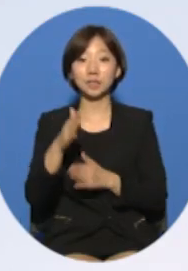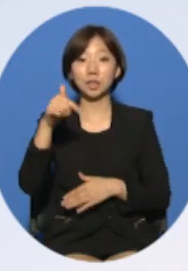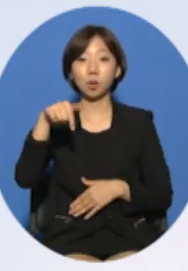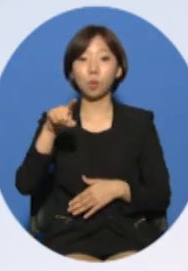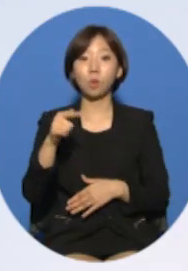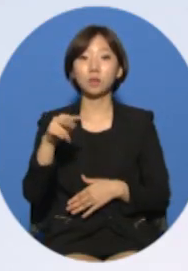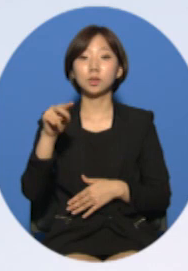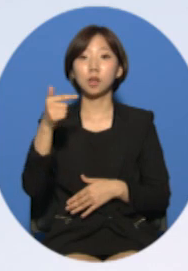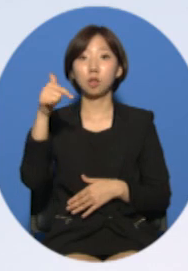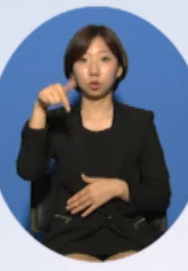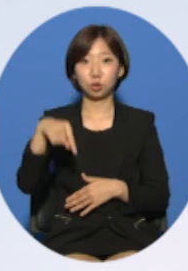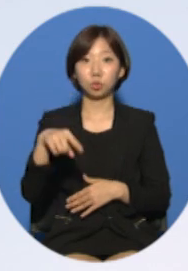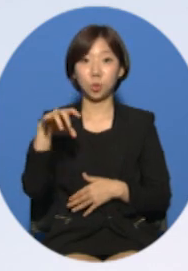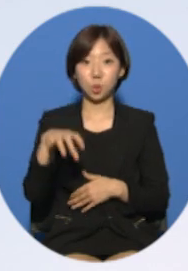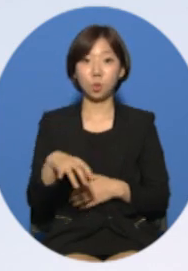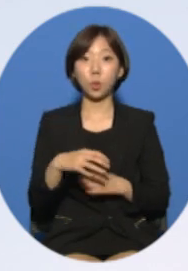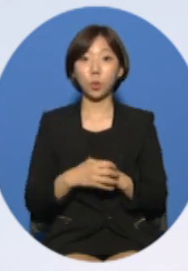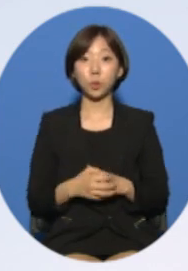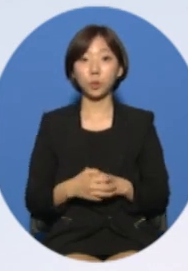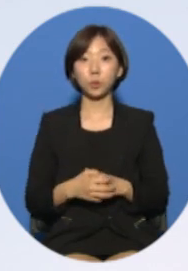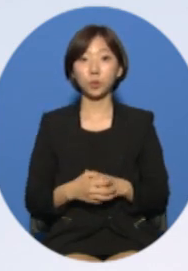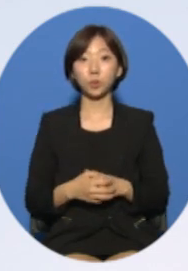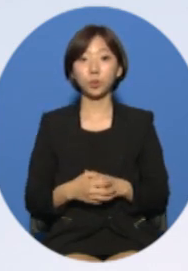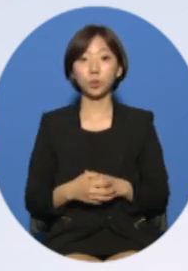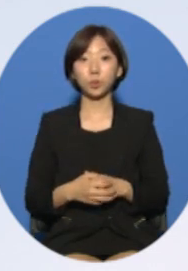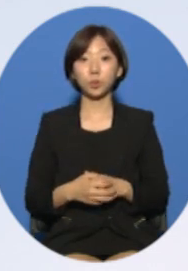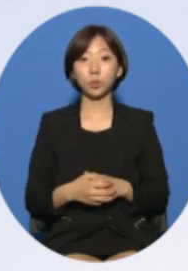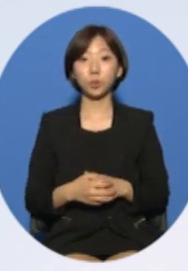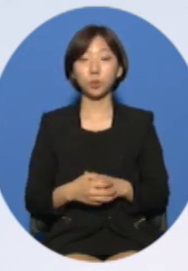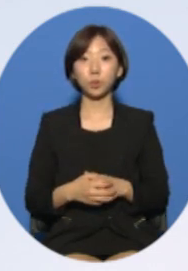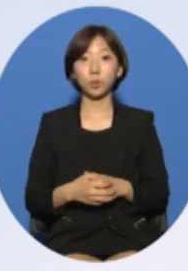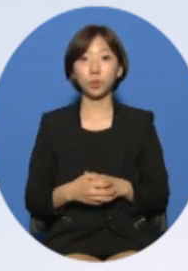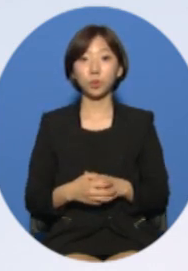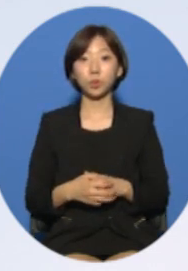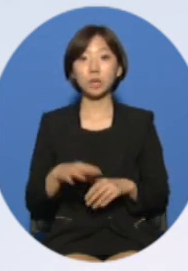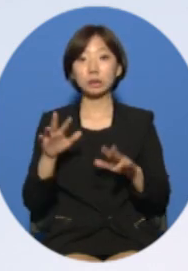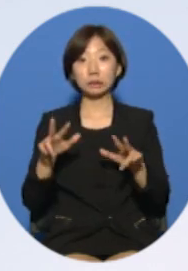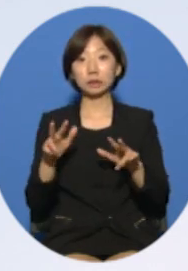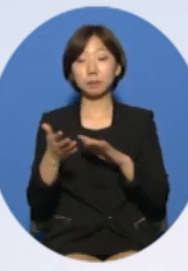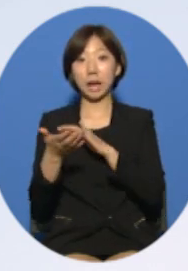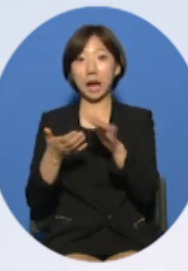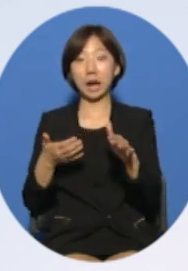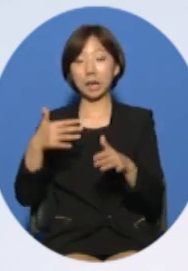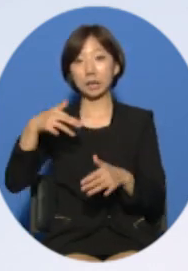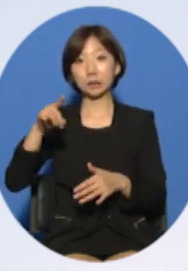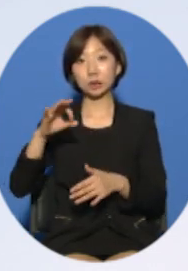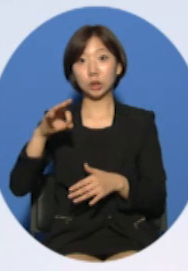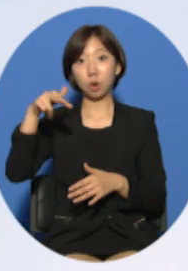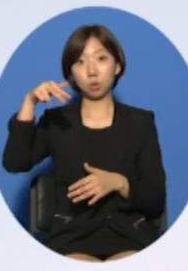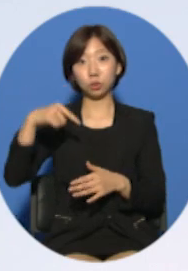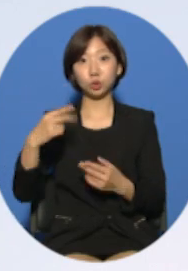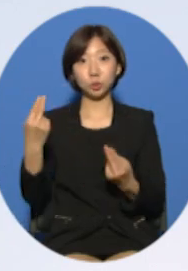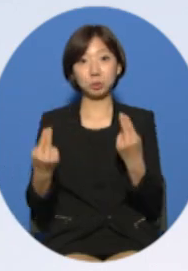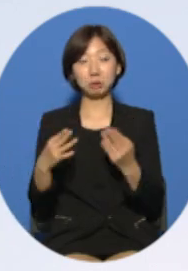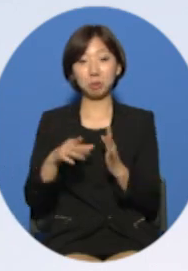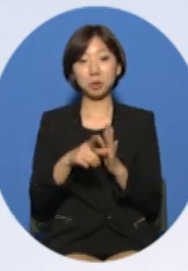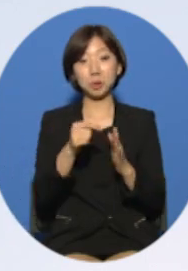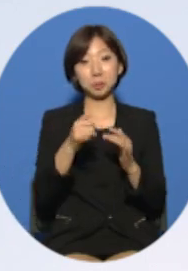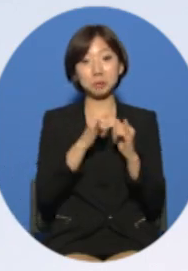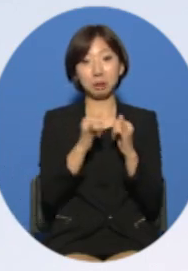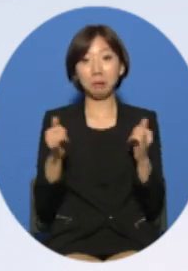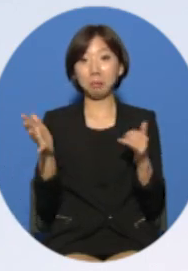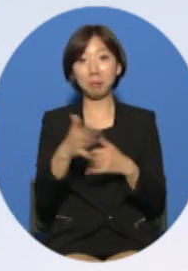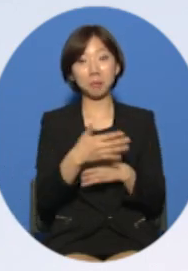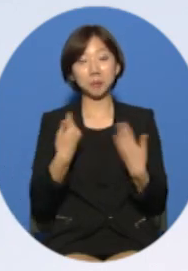네, 수원시 권선구 쪽 여기는 아까 지금 상당구보다는 조금 조용합니다. 그러네요. 그렇죠? 네. 예, 지금 5시 57분.